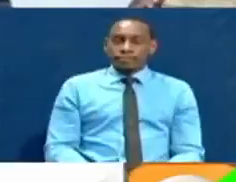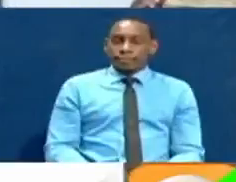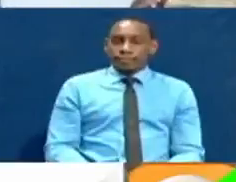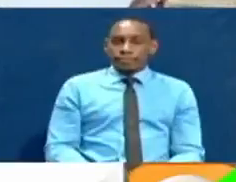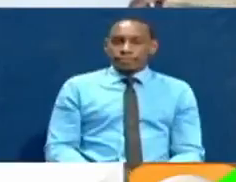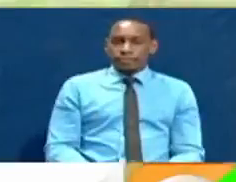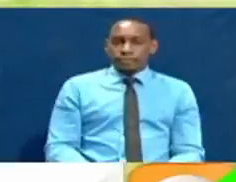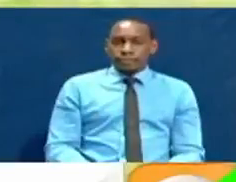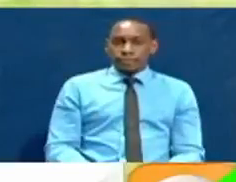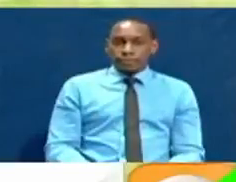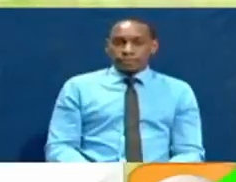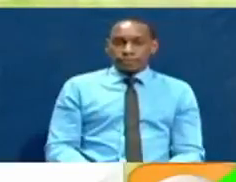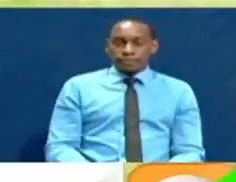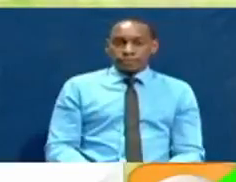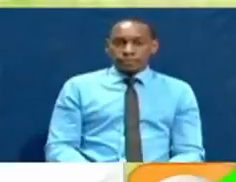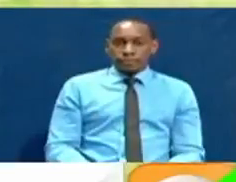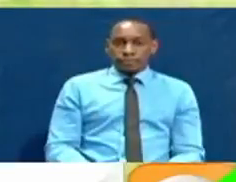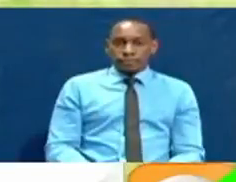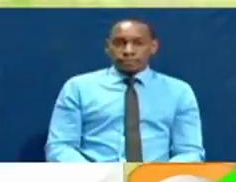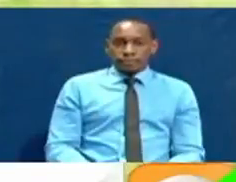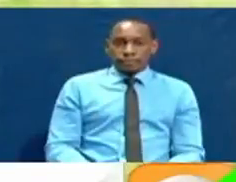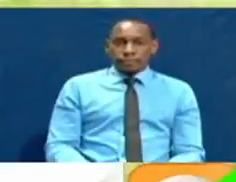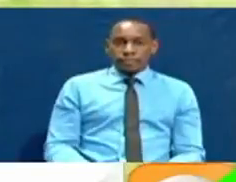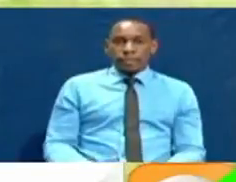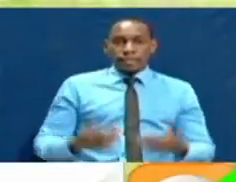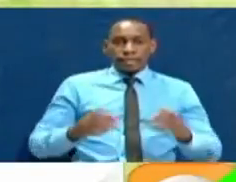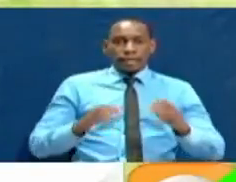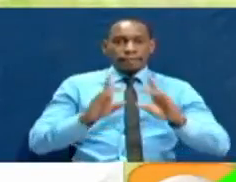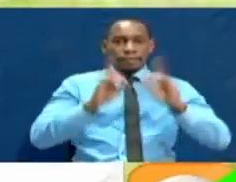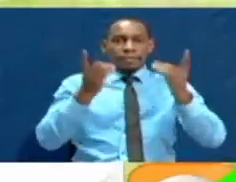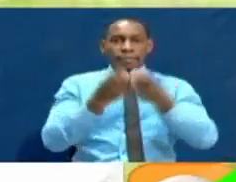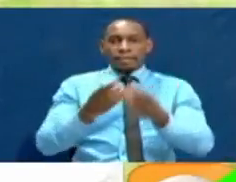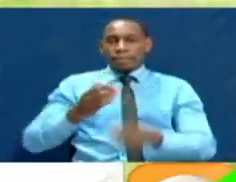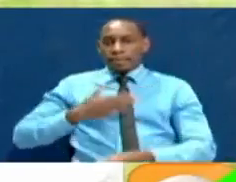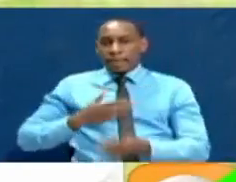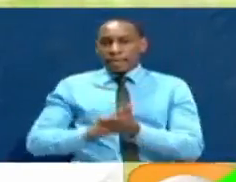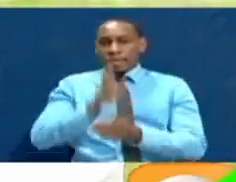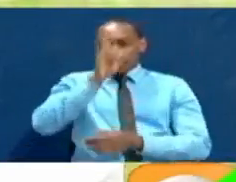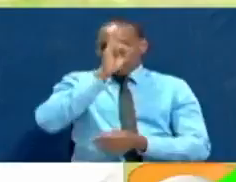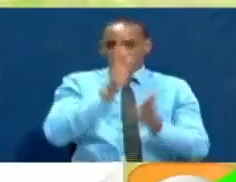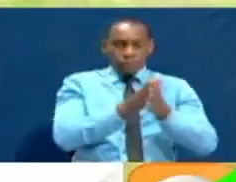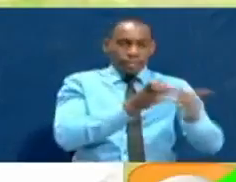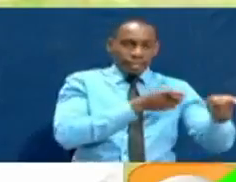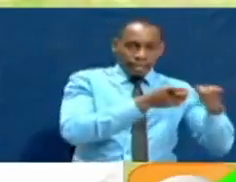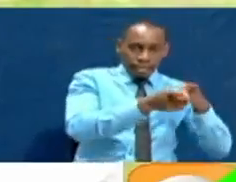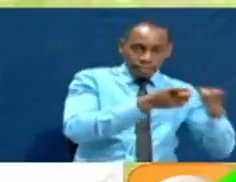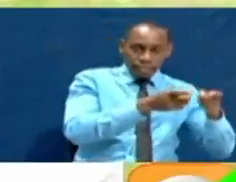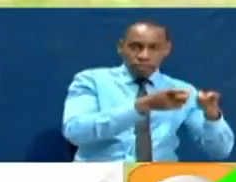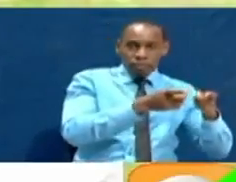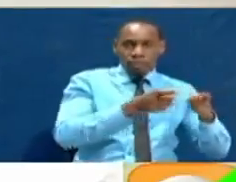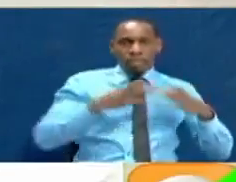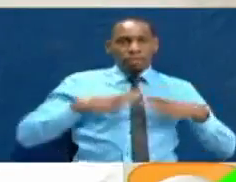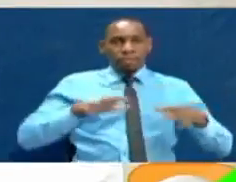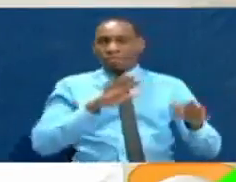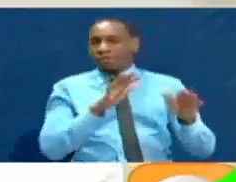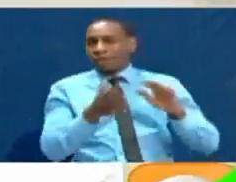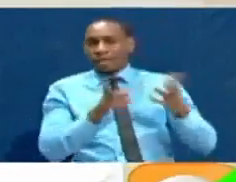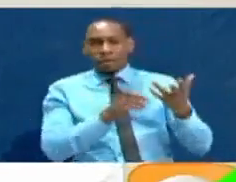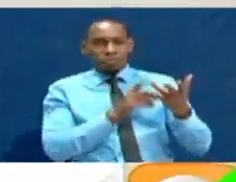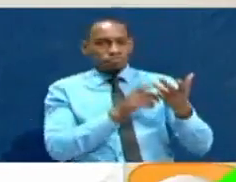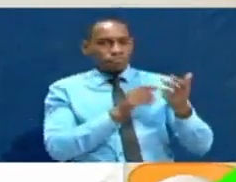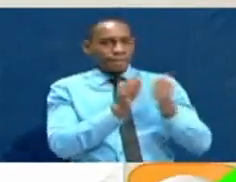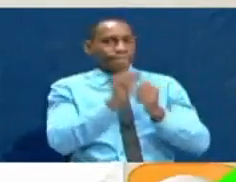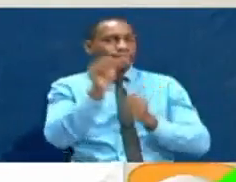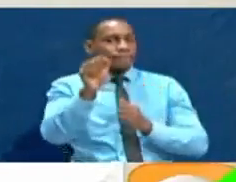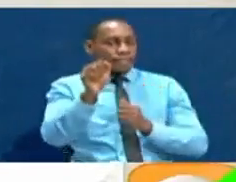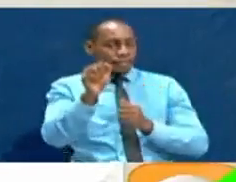Tuko departments yetu na ya polisi na ya administration, na tuko watu kama